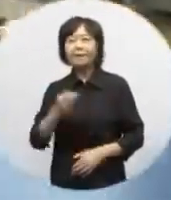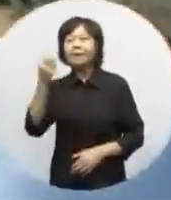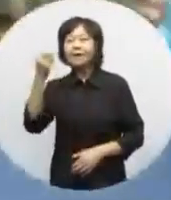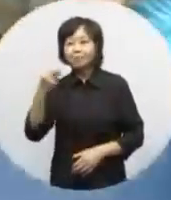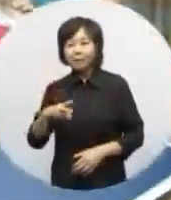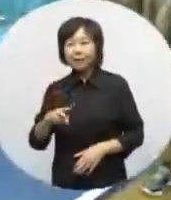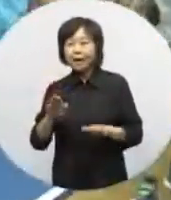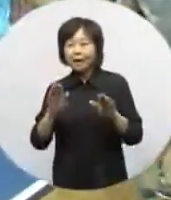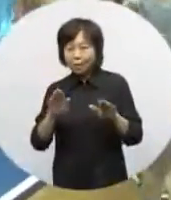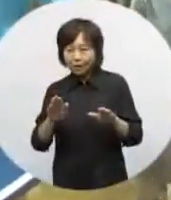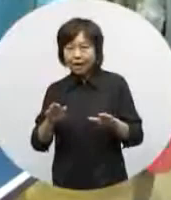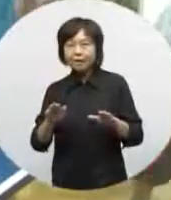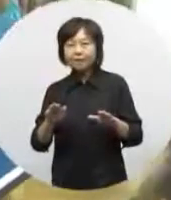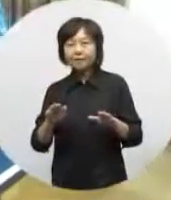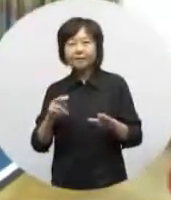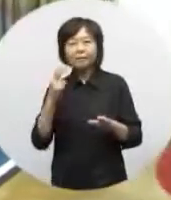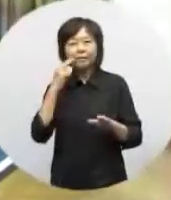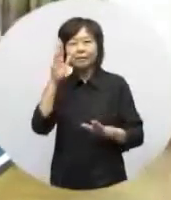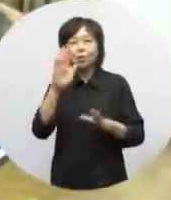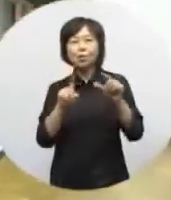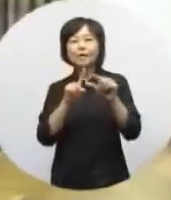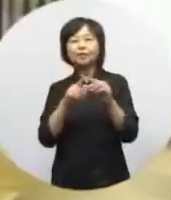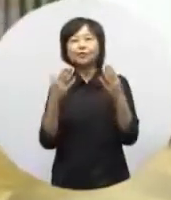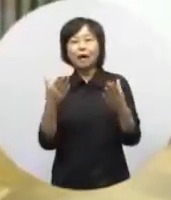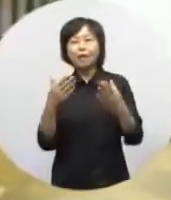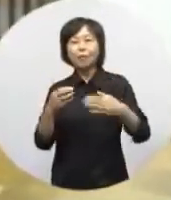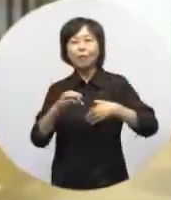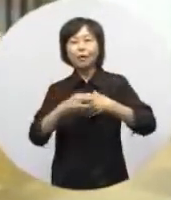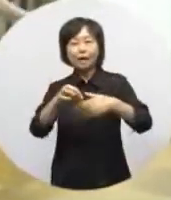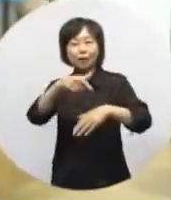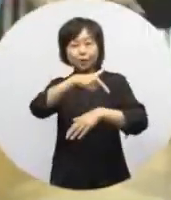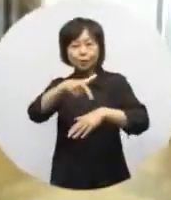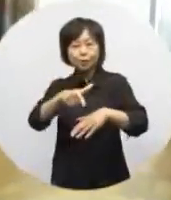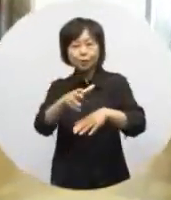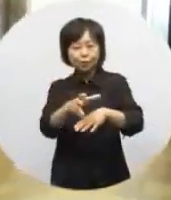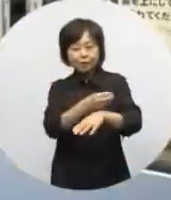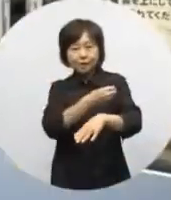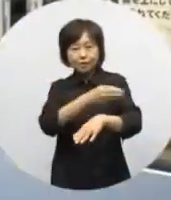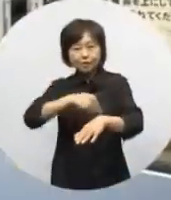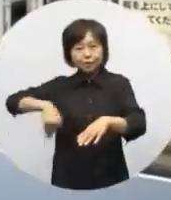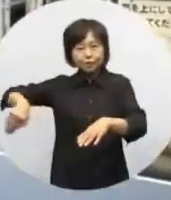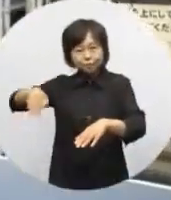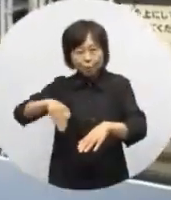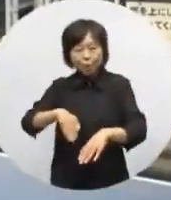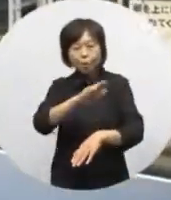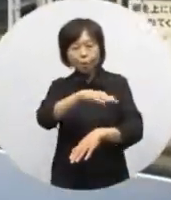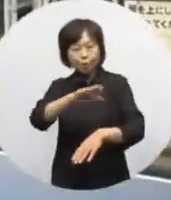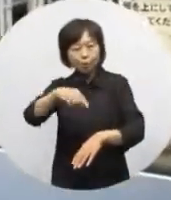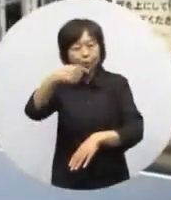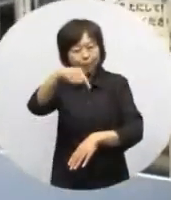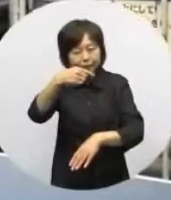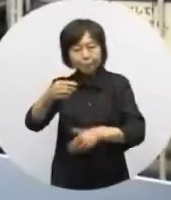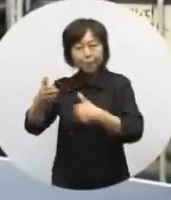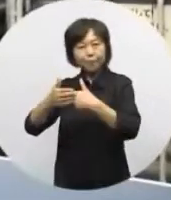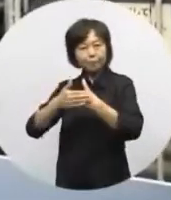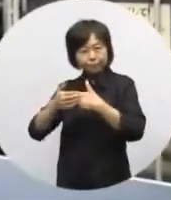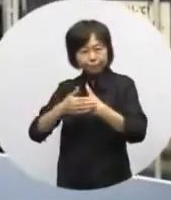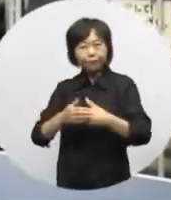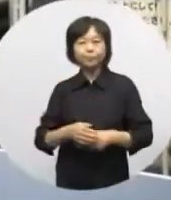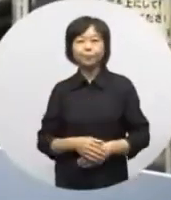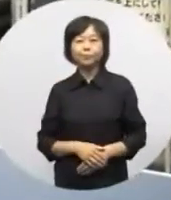また今回は松林中学校卓球部の選手たちも子どもたちの指導を手伝ってくれました